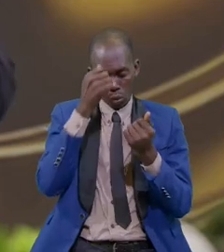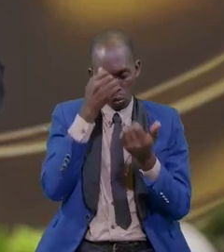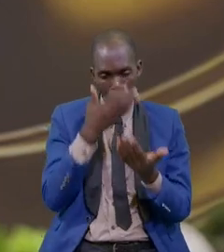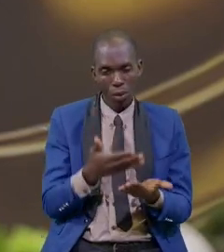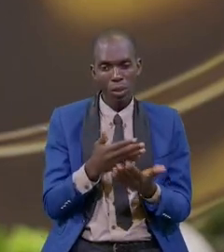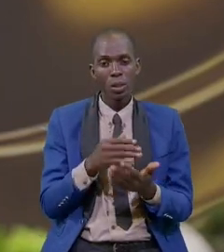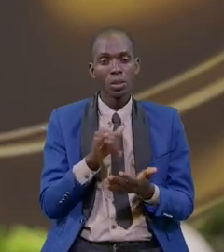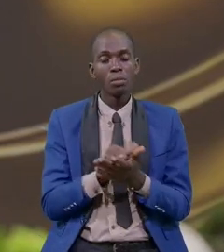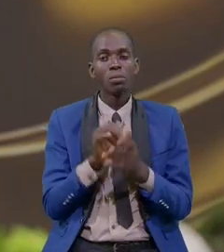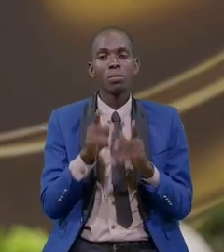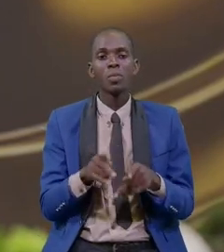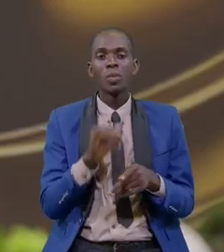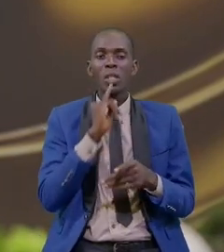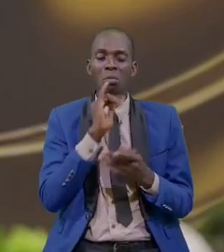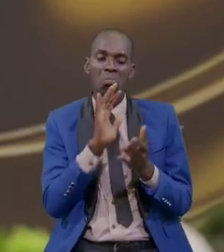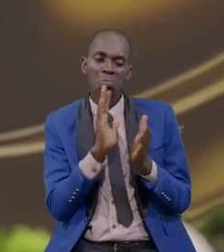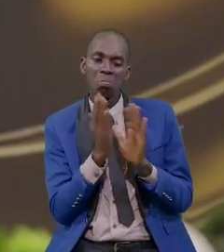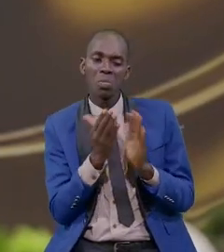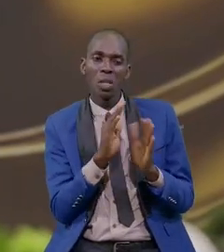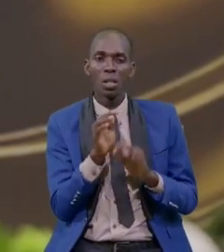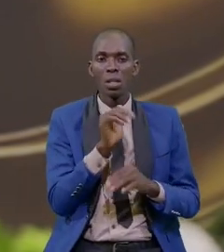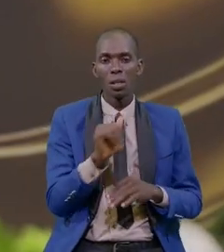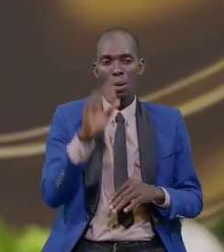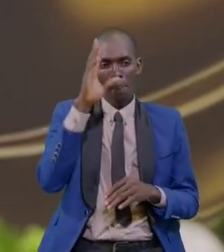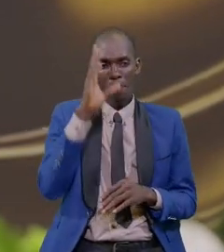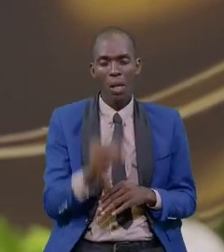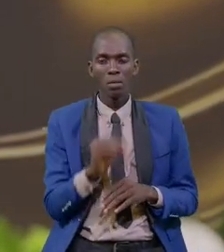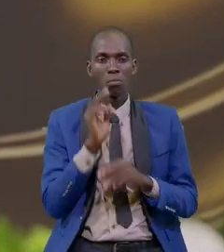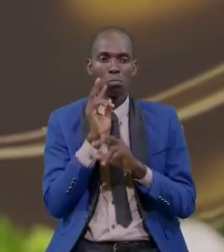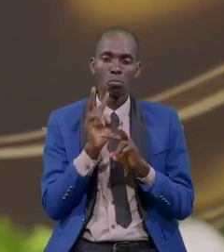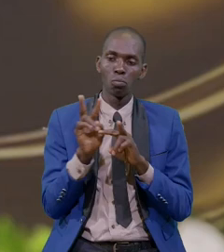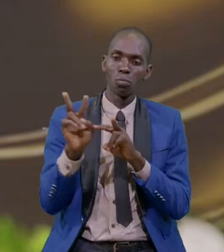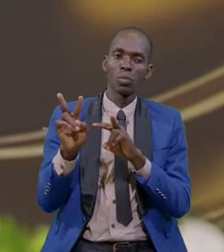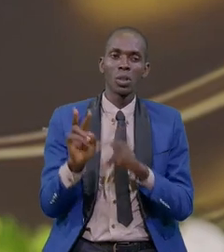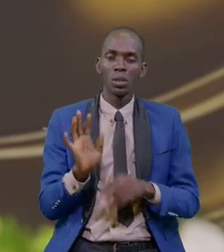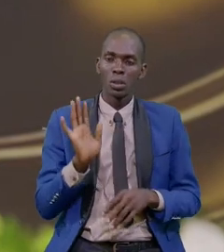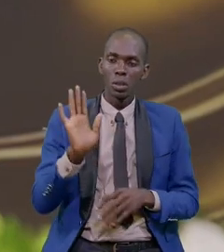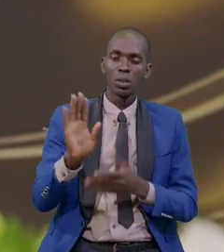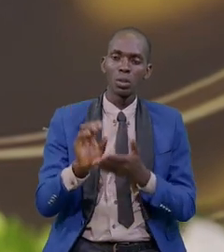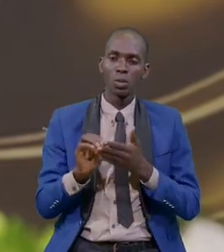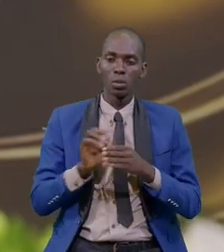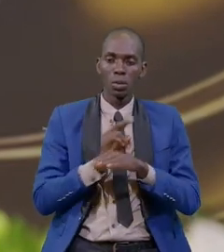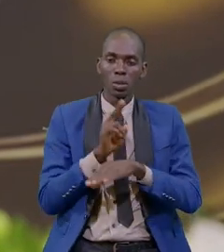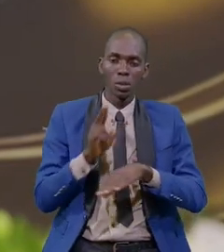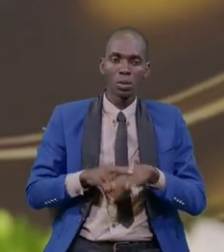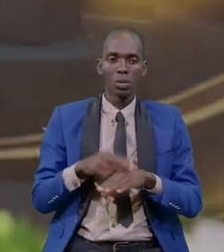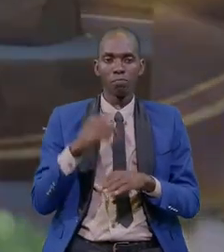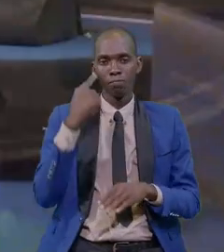il est semblable à un homme qui regarde dans un miroir son visage